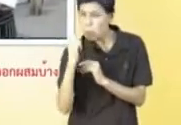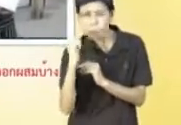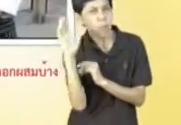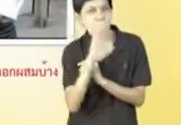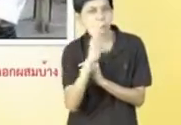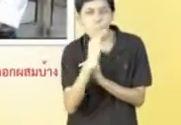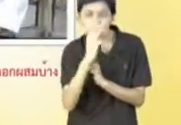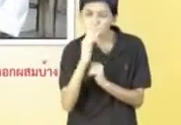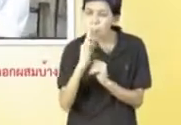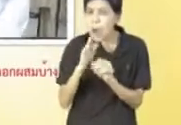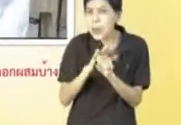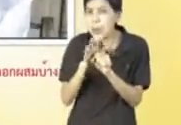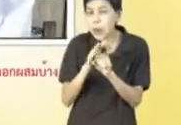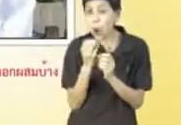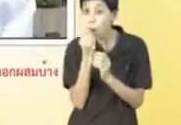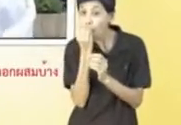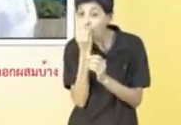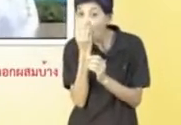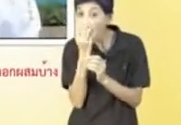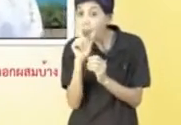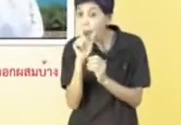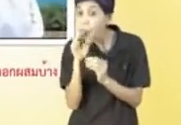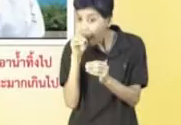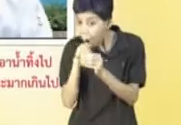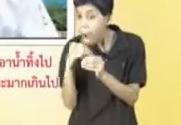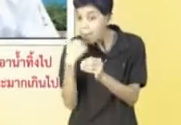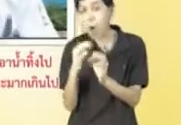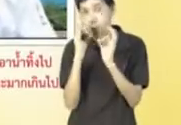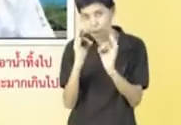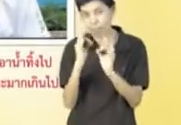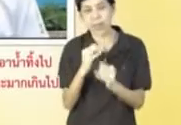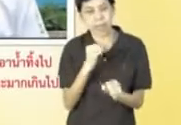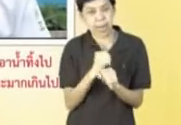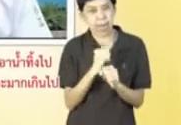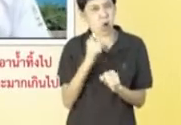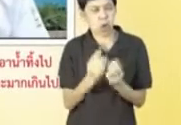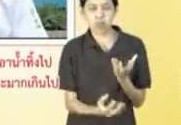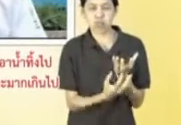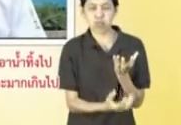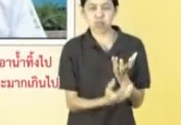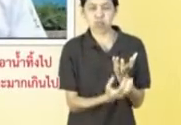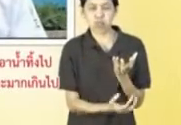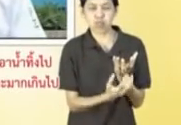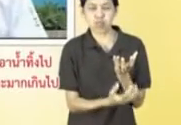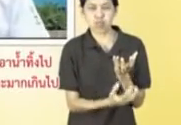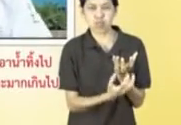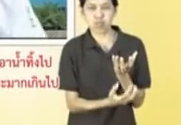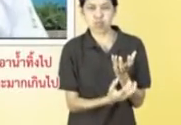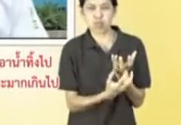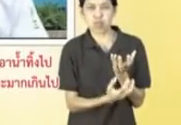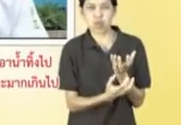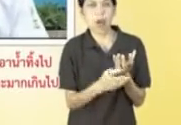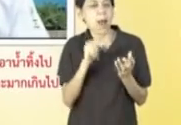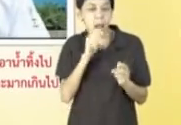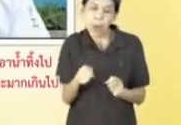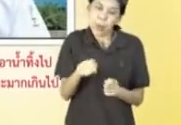ไปนะแล้วก็มีดอกผสมบ้างนะครับแล้วก็ขั้นตอนการทำก็คือต้องเอามาต้มนะครับต้มแล้วก็เอ